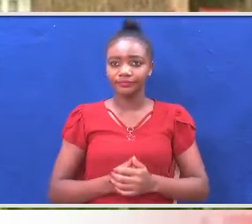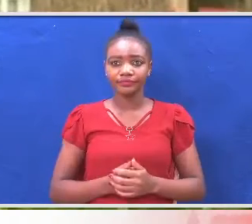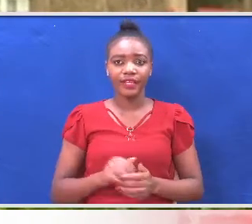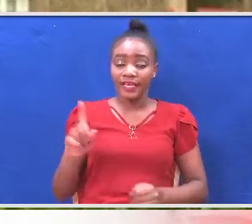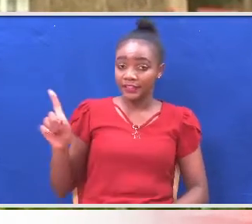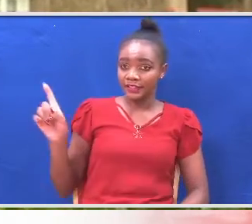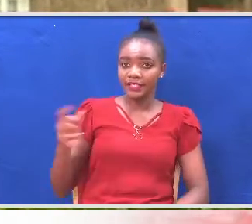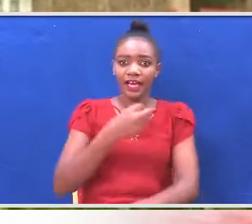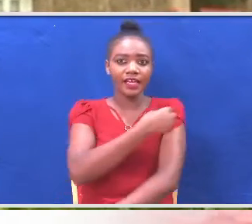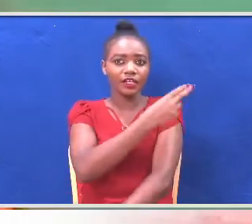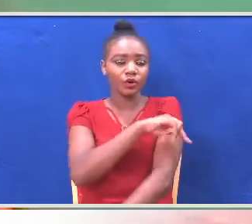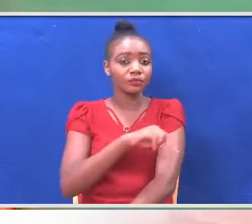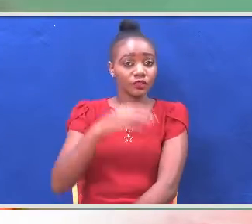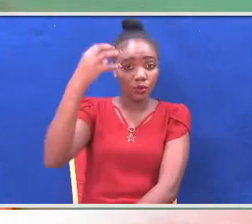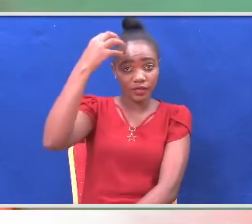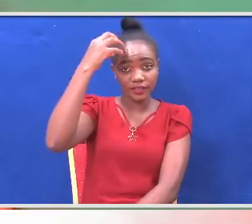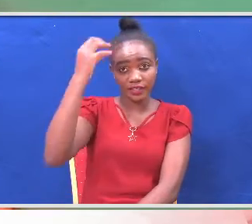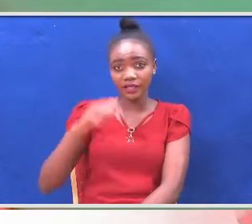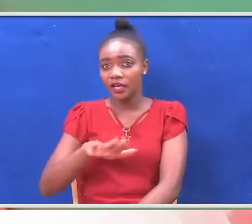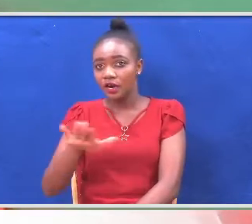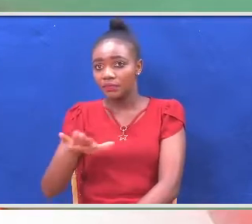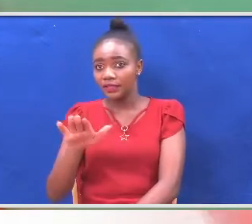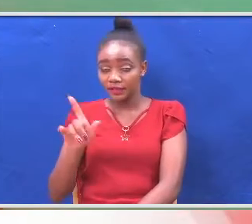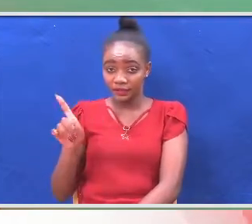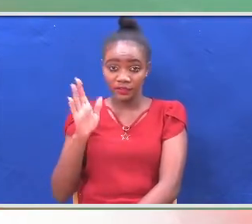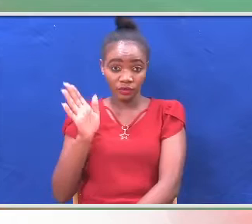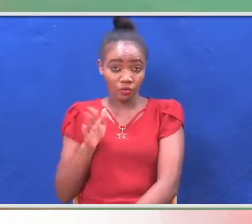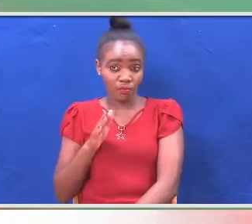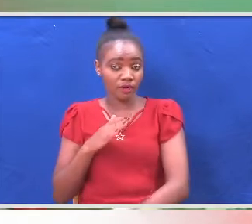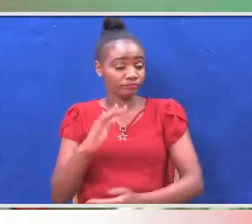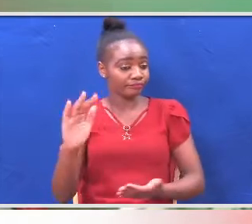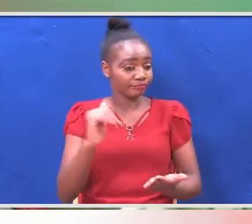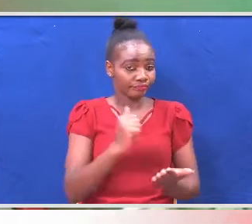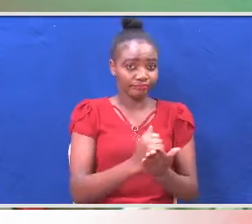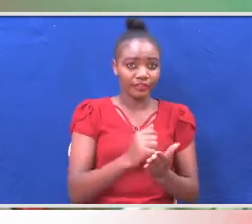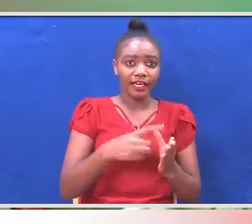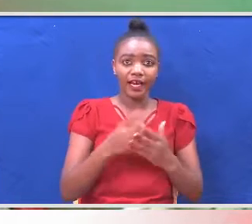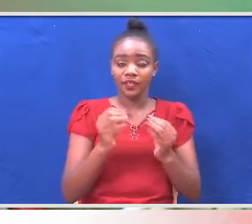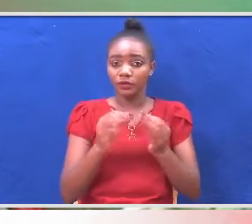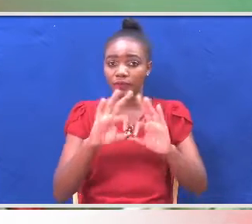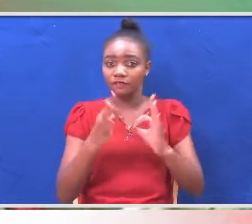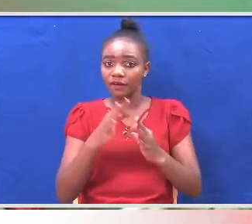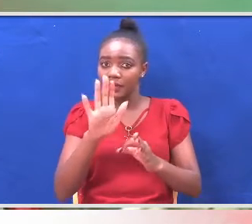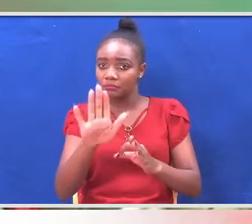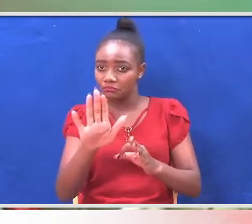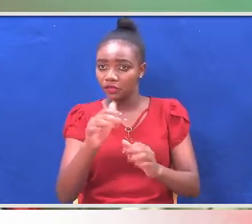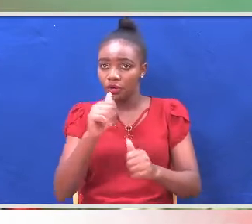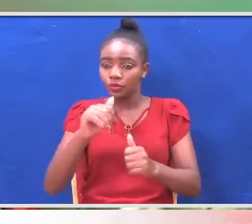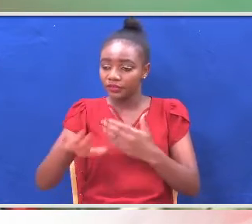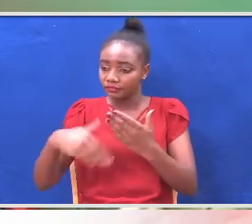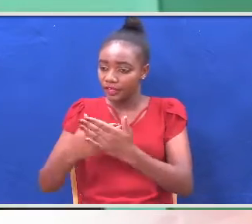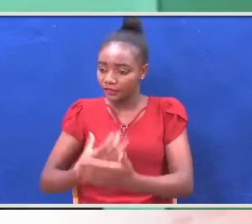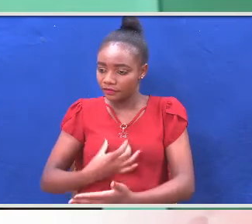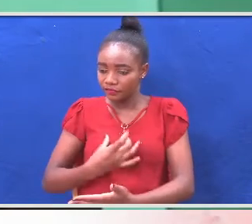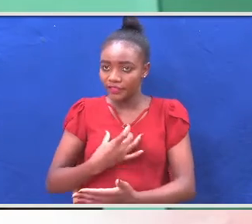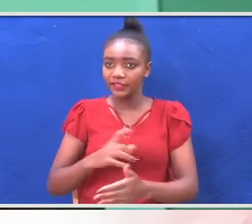katika hospitali ya rufaa ya Kitale alikolazwa mhasiriwa Fanis Chimtai Juma, na hapa tunakutana na familia yake iliyofika kumtembelea.